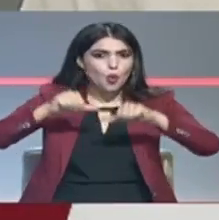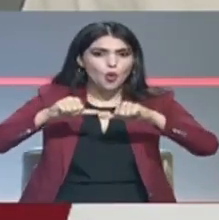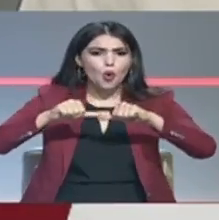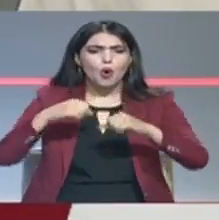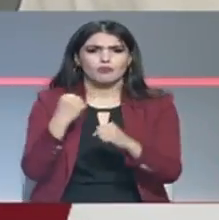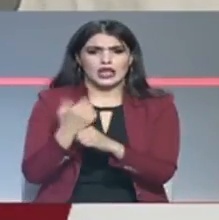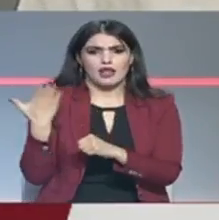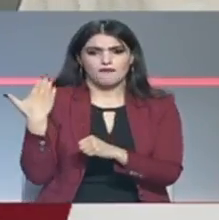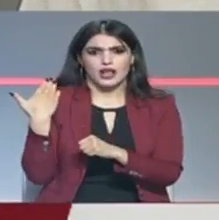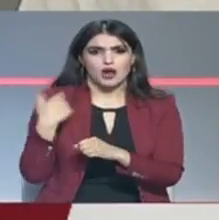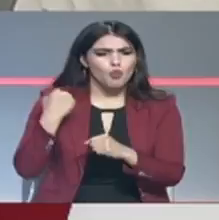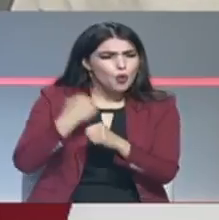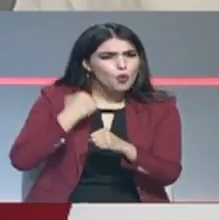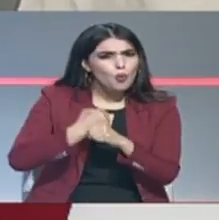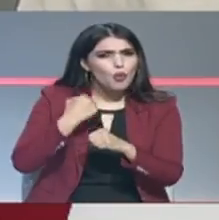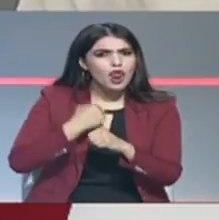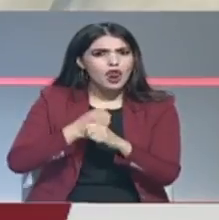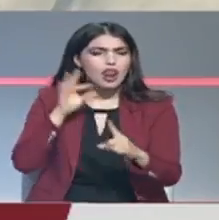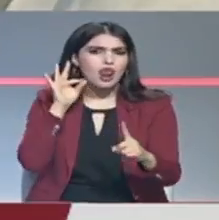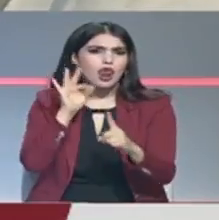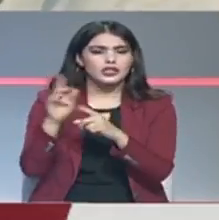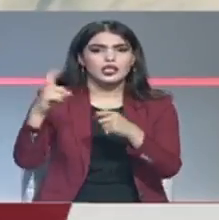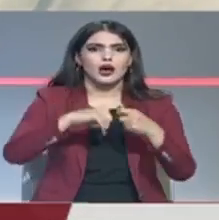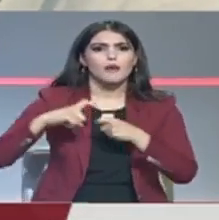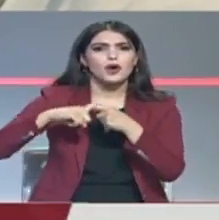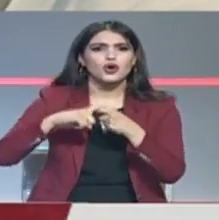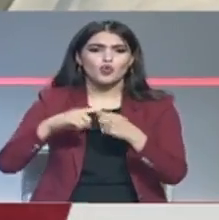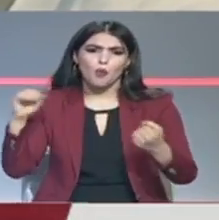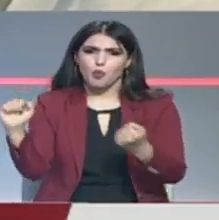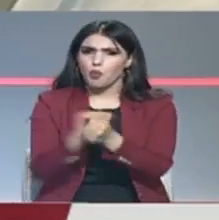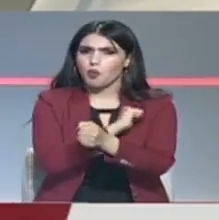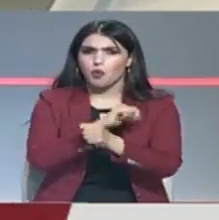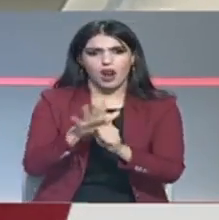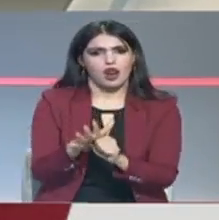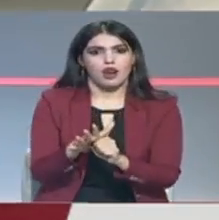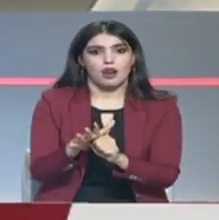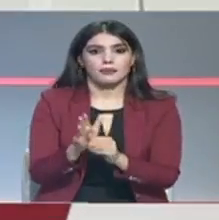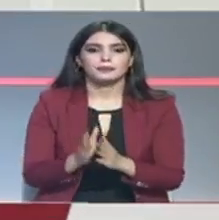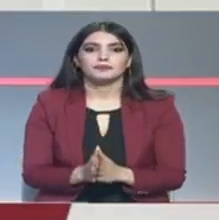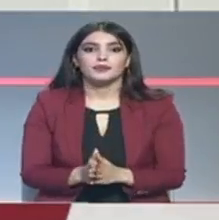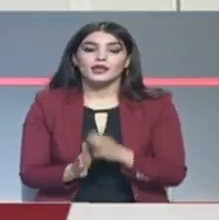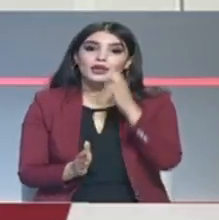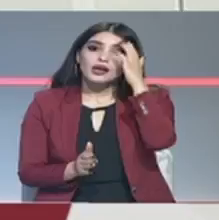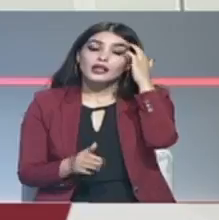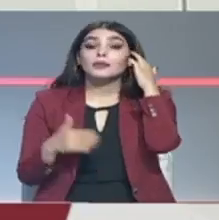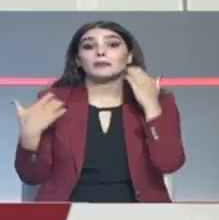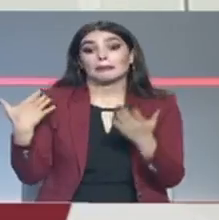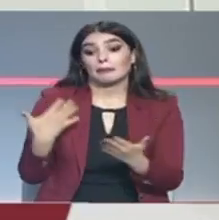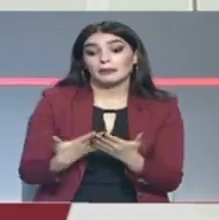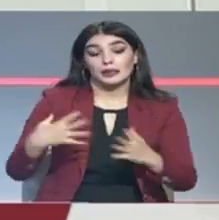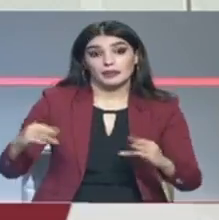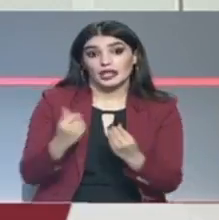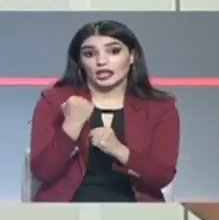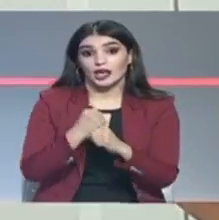في الفتره الصحيه الدقيقه بغايه المشاركه في القضاء على الوباء الخطير خطير اللي بدينا